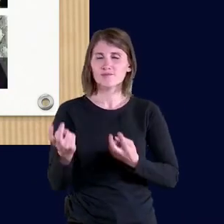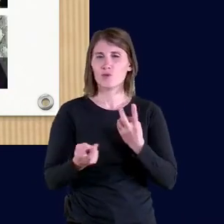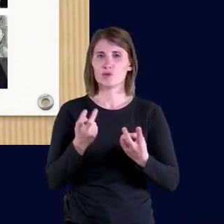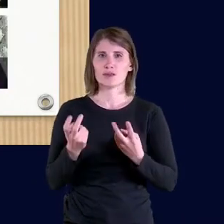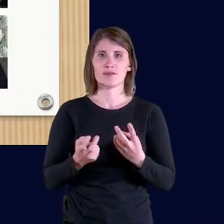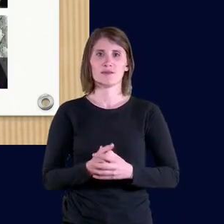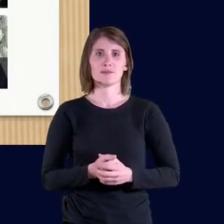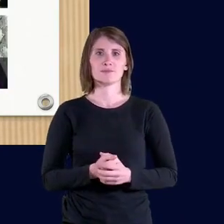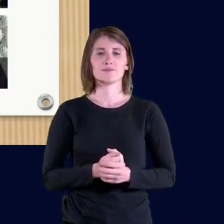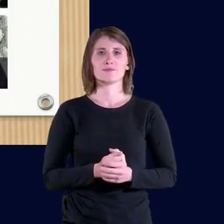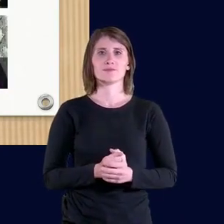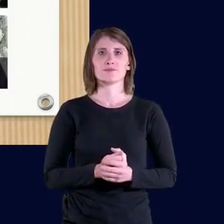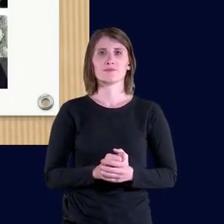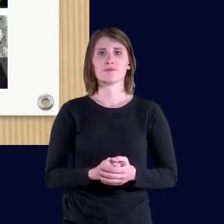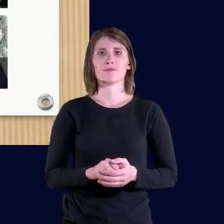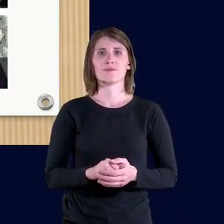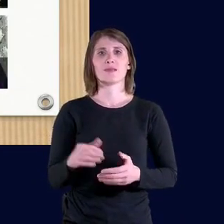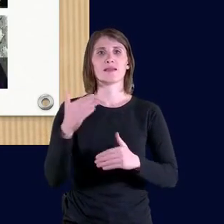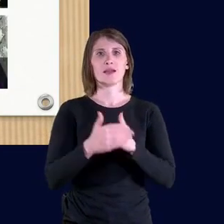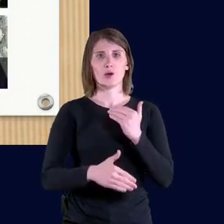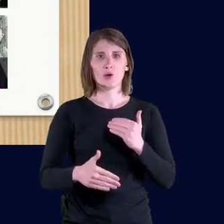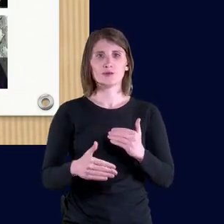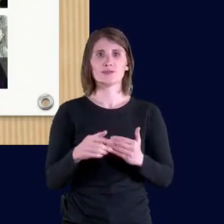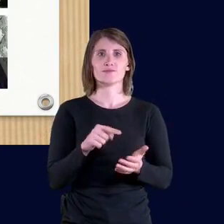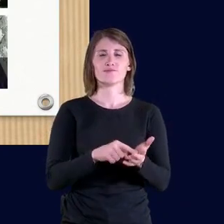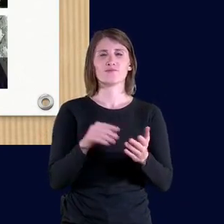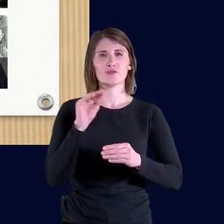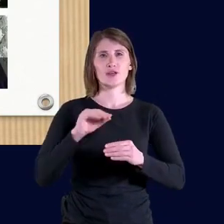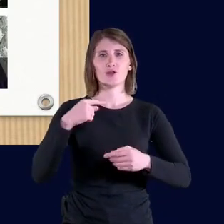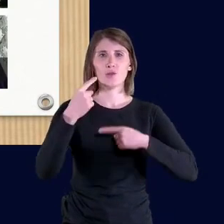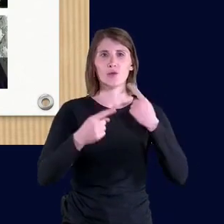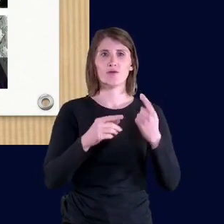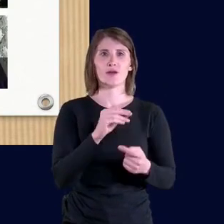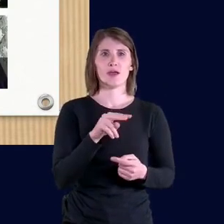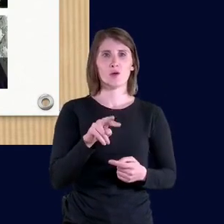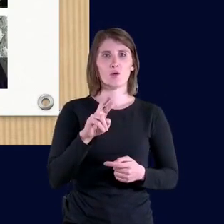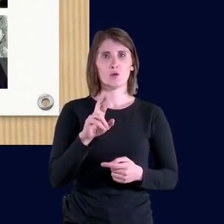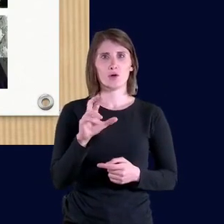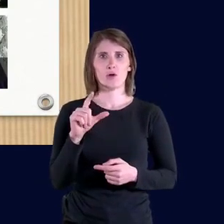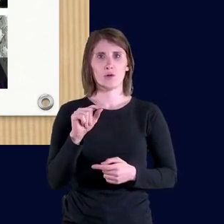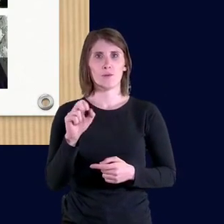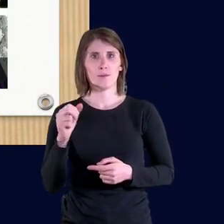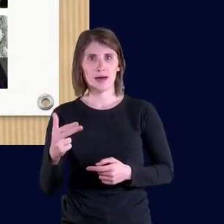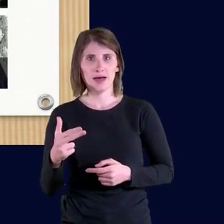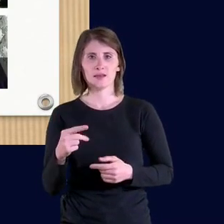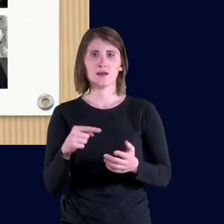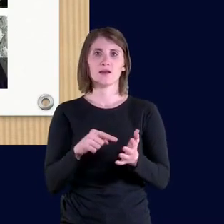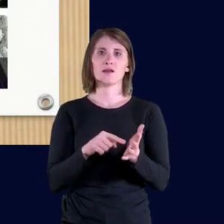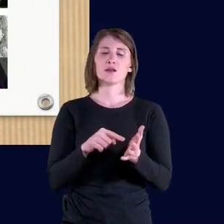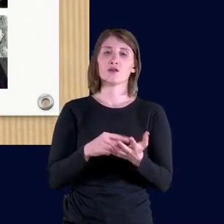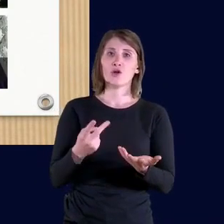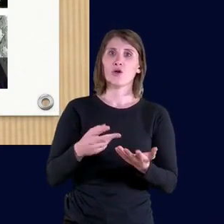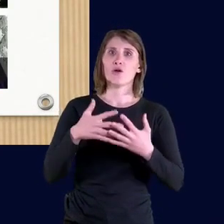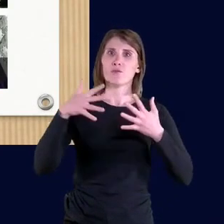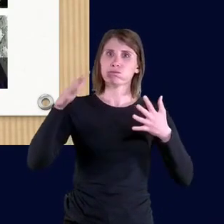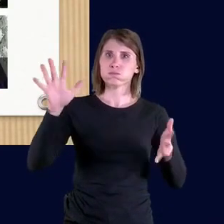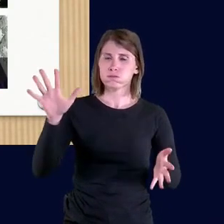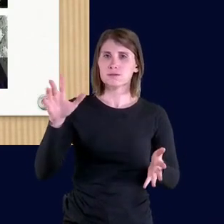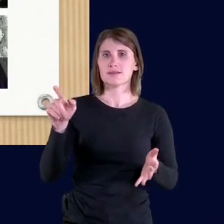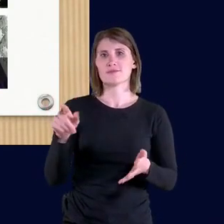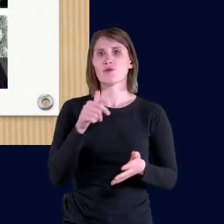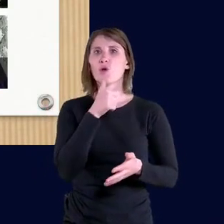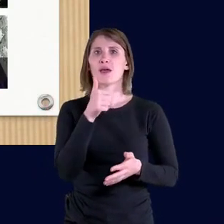na sam koniec chciałam powiedzieć Europy Europa jest takim wielkim konglomeratem który zbiera z kolej